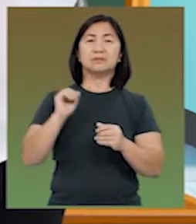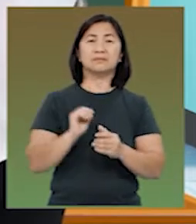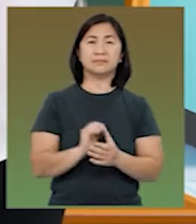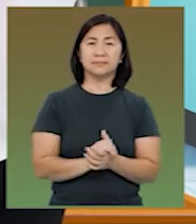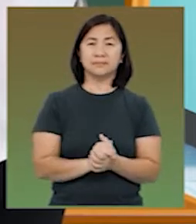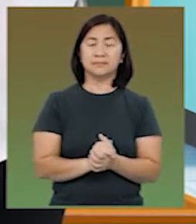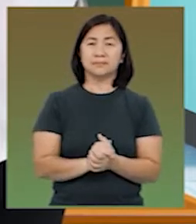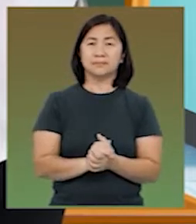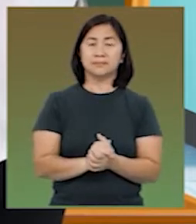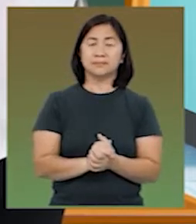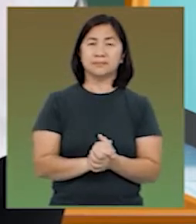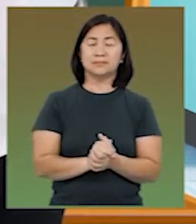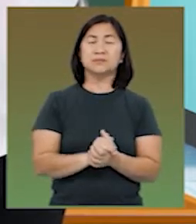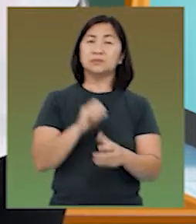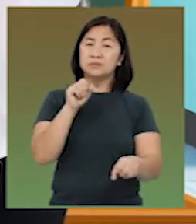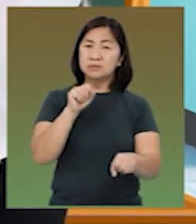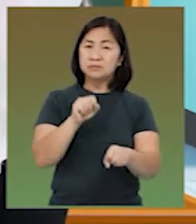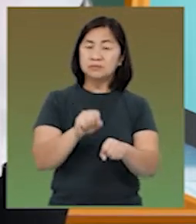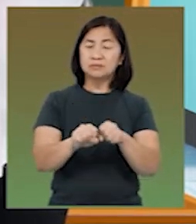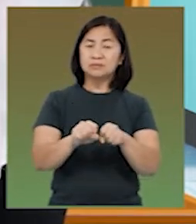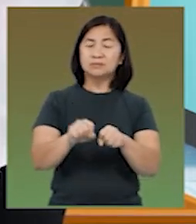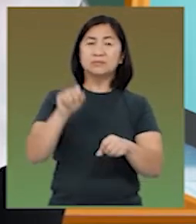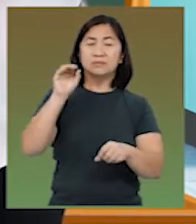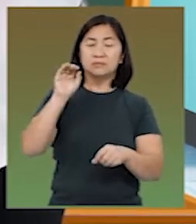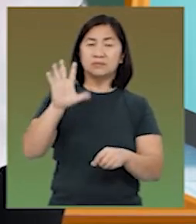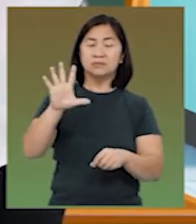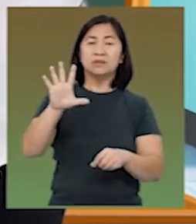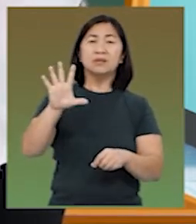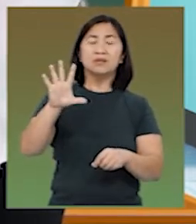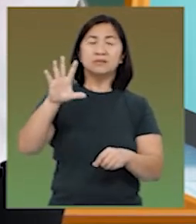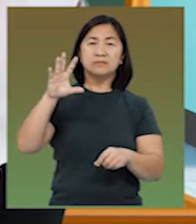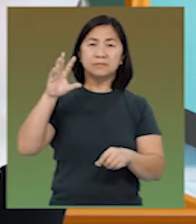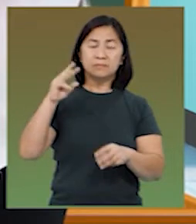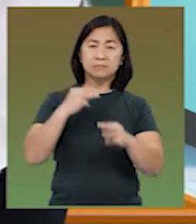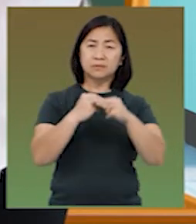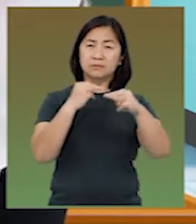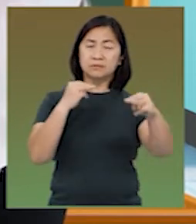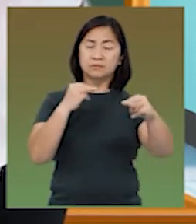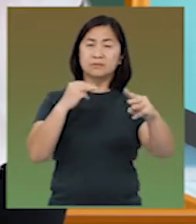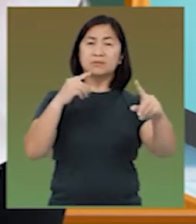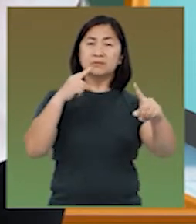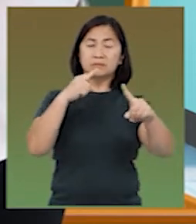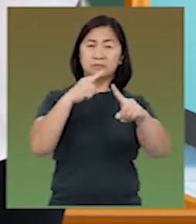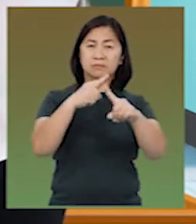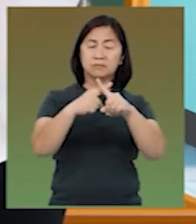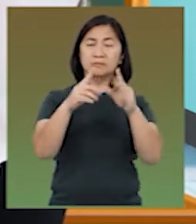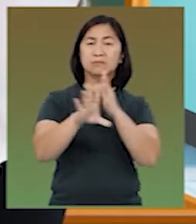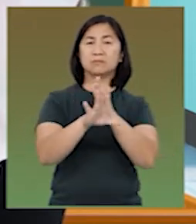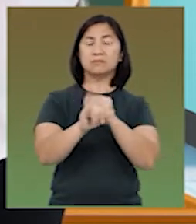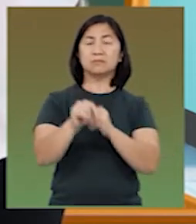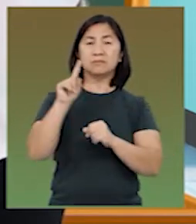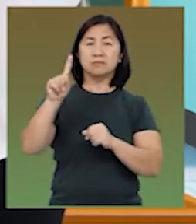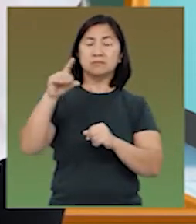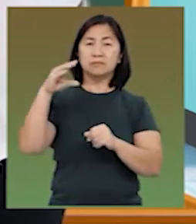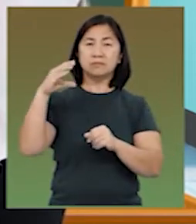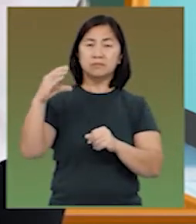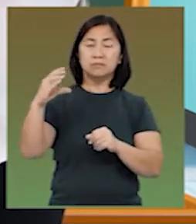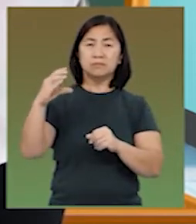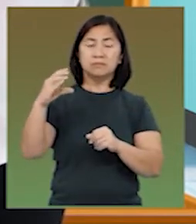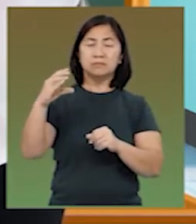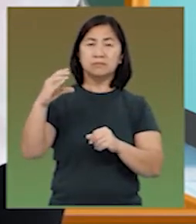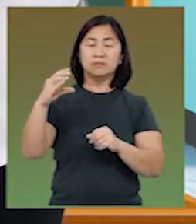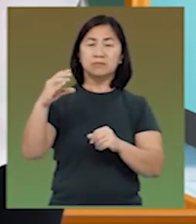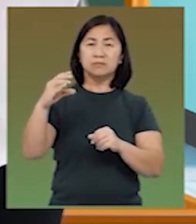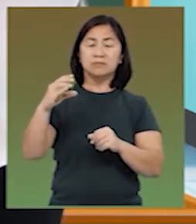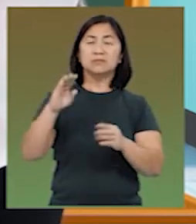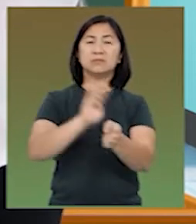100. Kaya, ang 5 meters ay imumultiply natin by 100